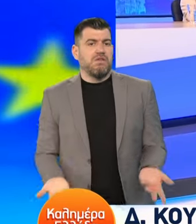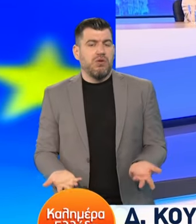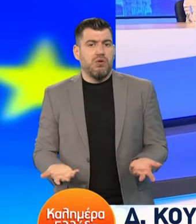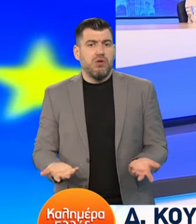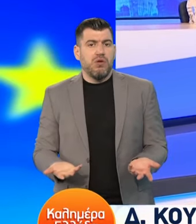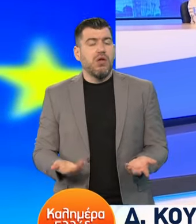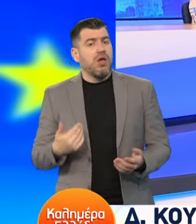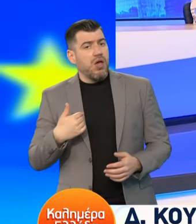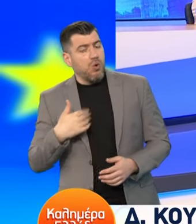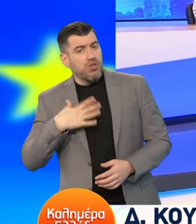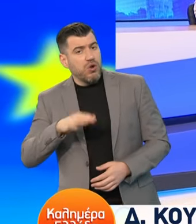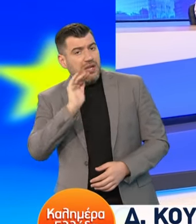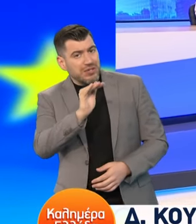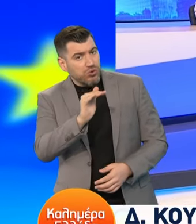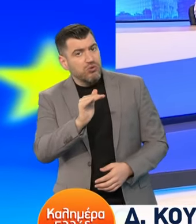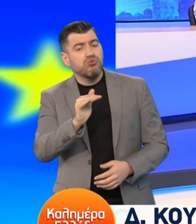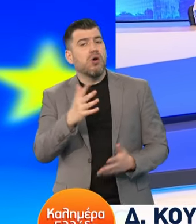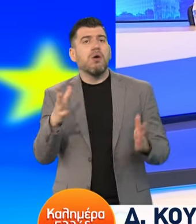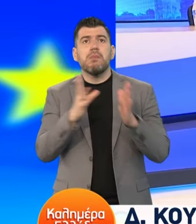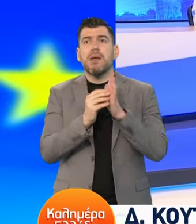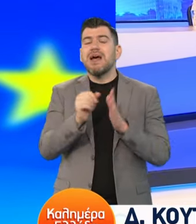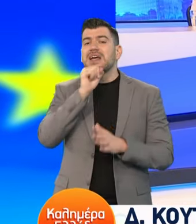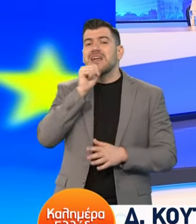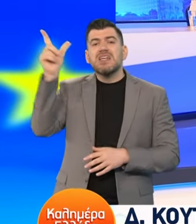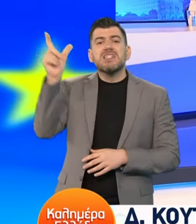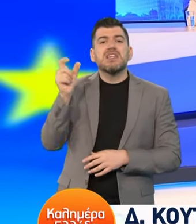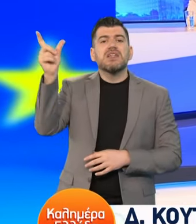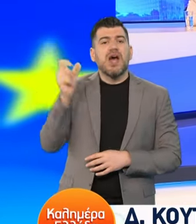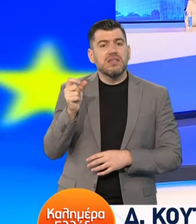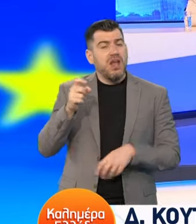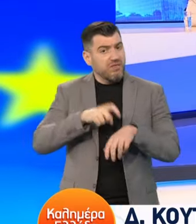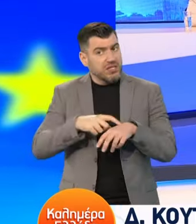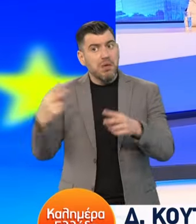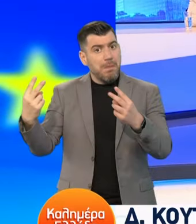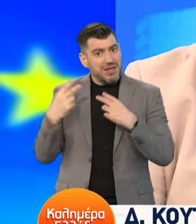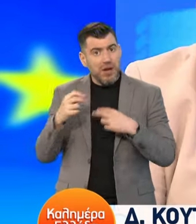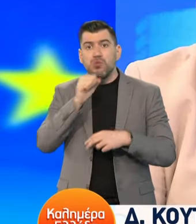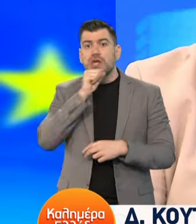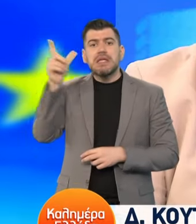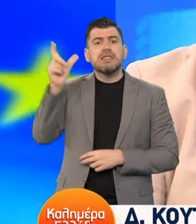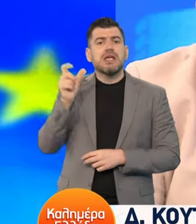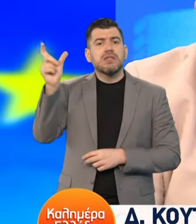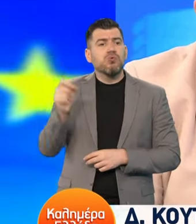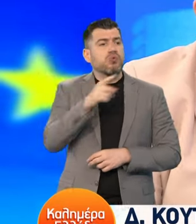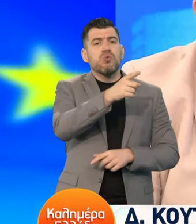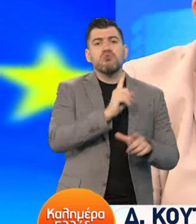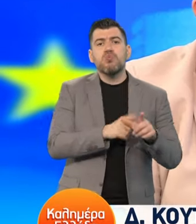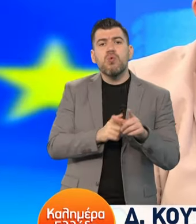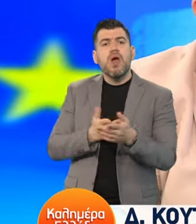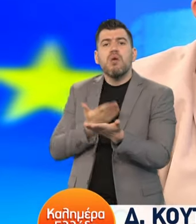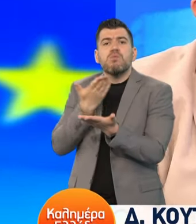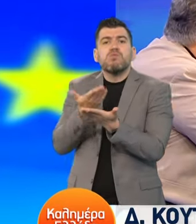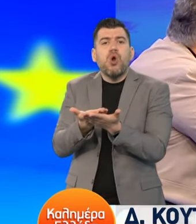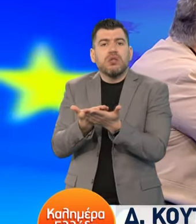απασχολεί πάρα πολλούς ανθρώπους. Συντάξεις, για παράδειγμα. Μας βλέπουν συνταξιούχοι αυτή τη στιγμή. Η πρόταση του ΚΚΕ αύριο το πρωί,